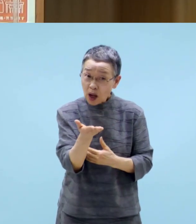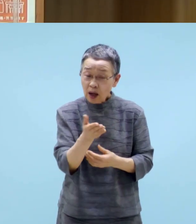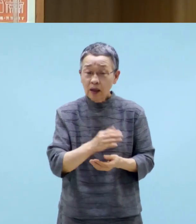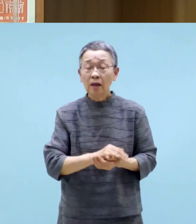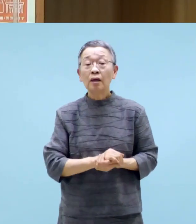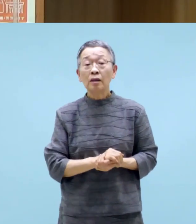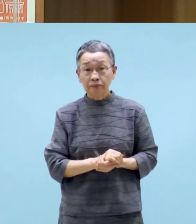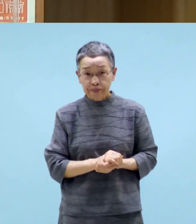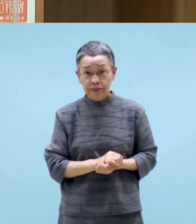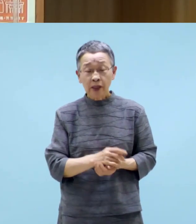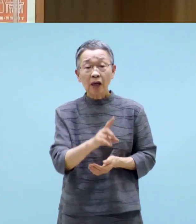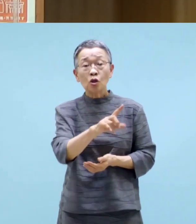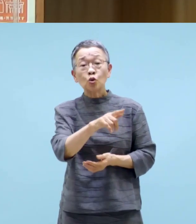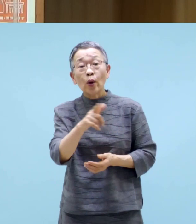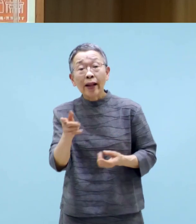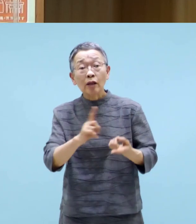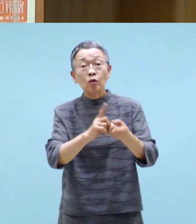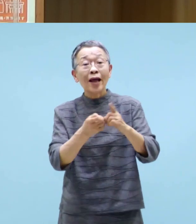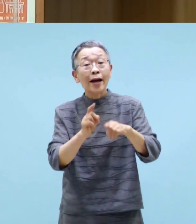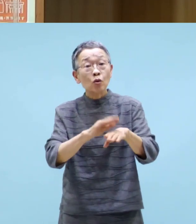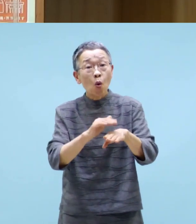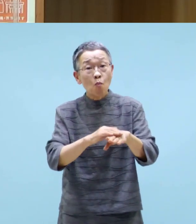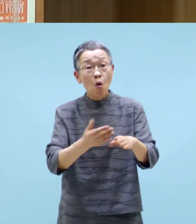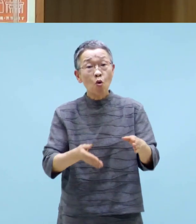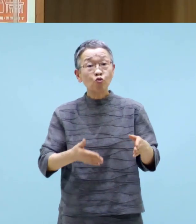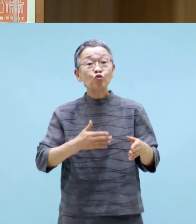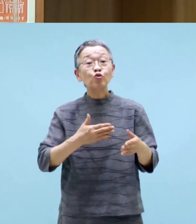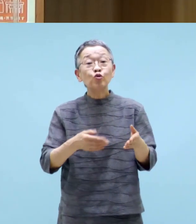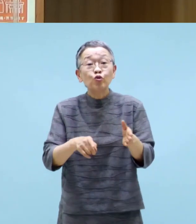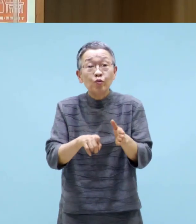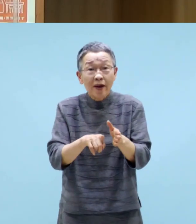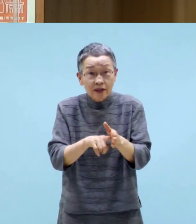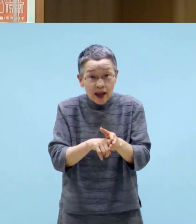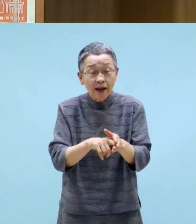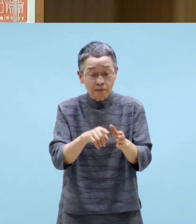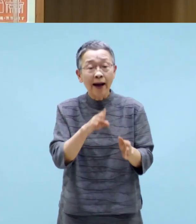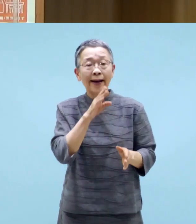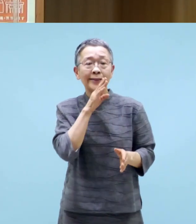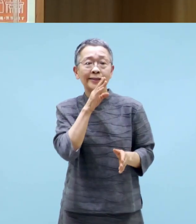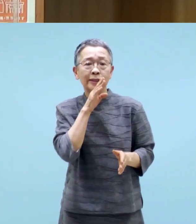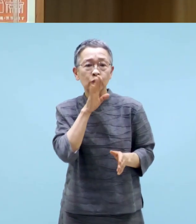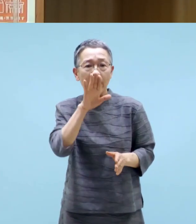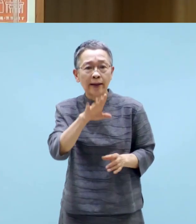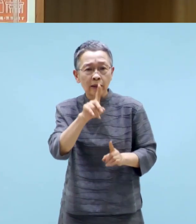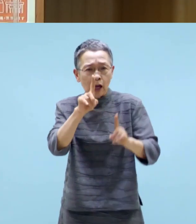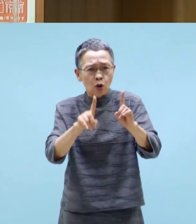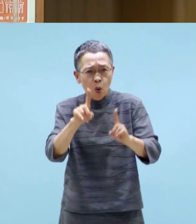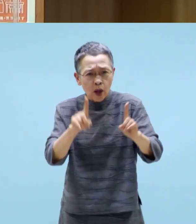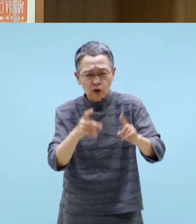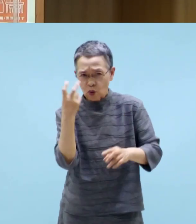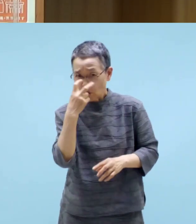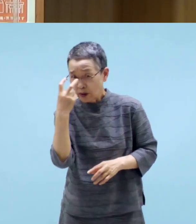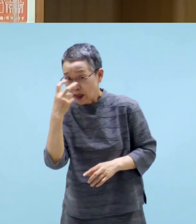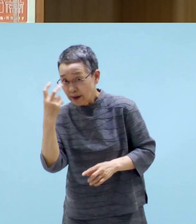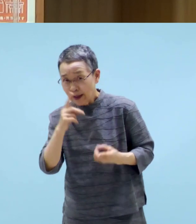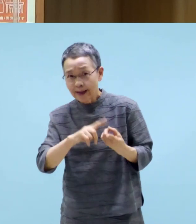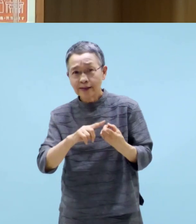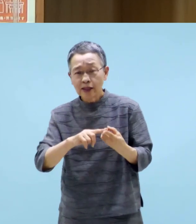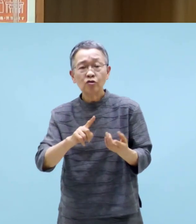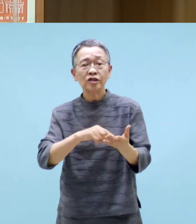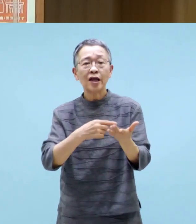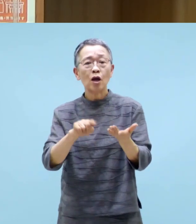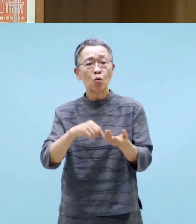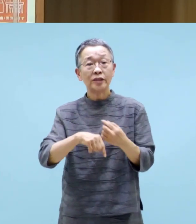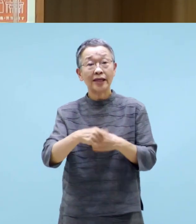含めてですね、まずは事実関係が仮にあった場合は確認をして適切に対応したいと考えています。 わかりました、あり